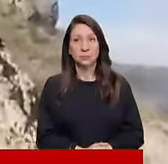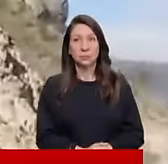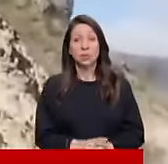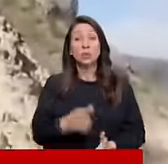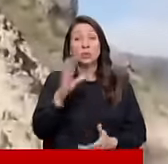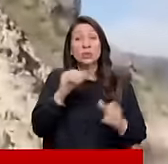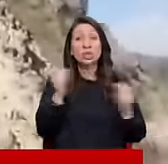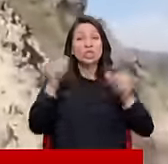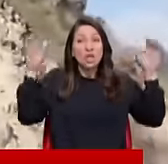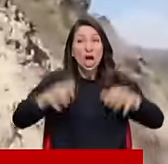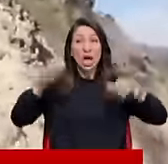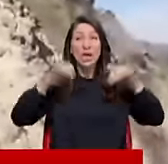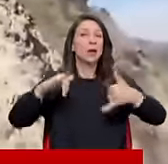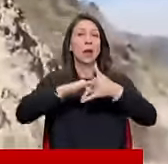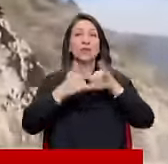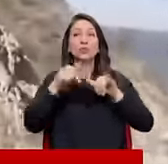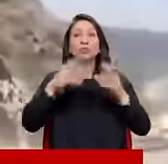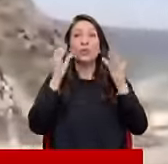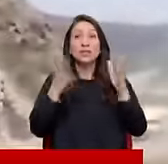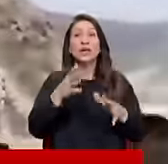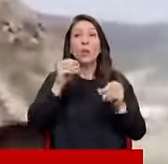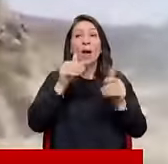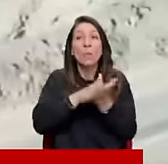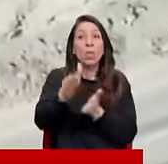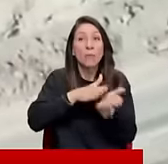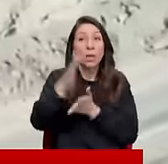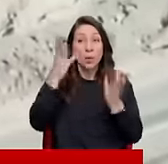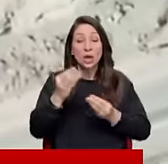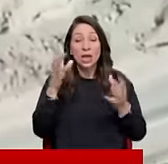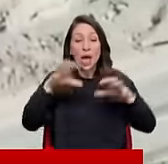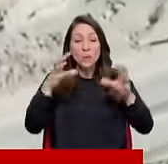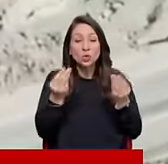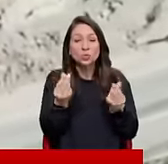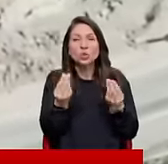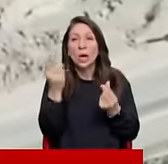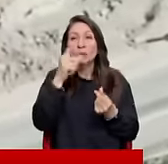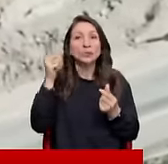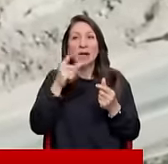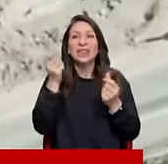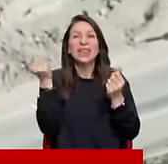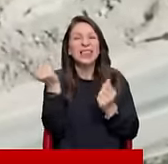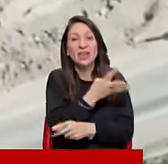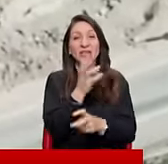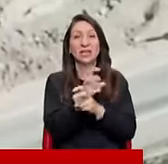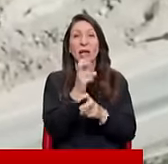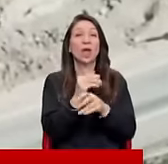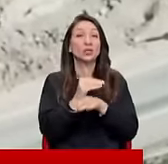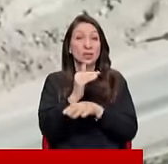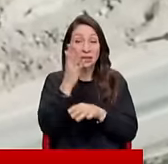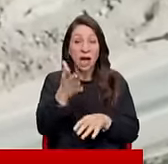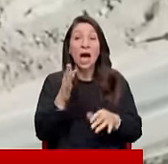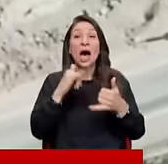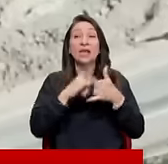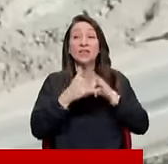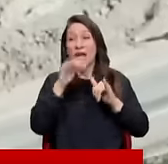Tüm kış yoğun yağış alan Artvin'de bu yıl çok sayıda heyelan gerçekleşti. Yağmurun yumuşattığı zeminler yüzünden defalarca tehlike yaşandı.